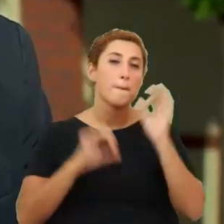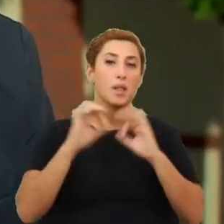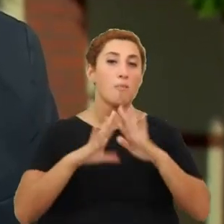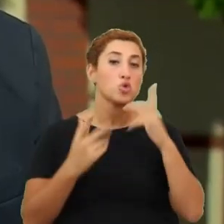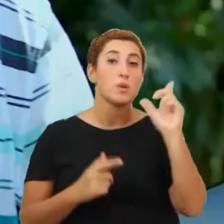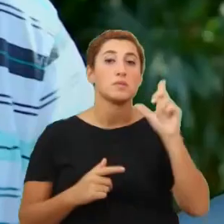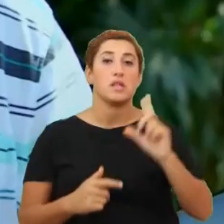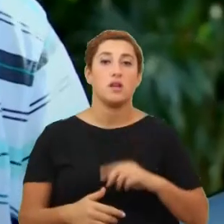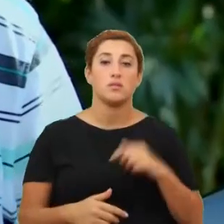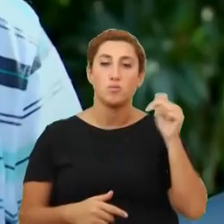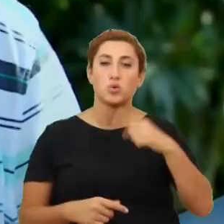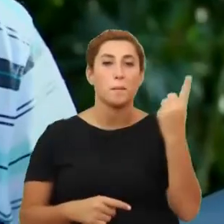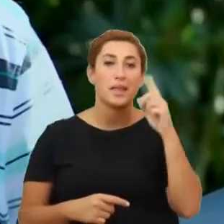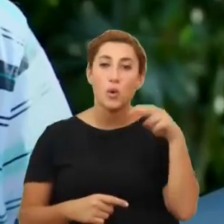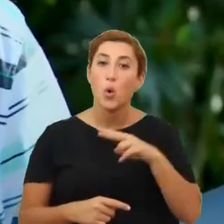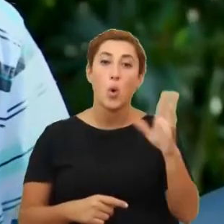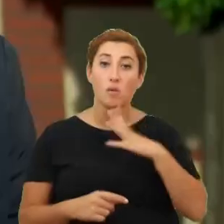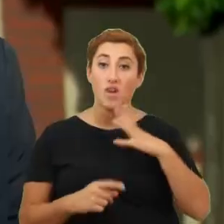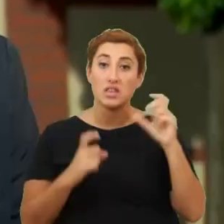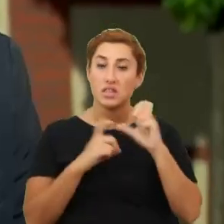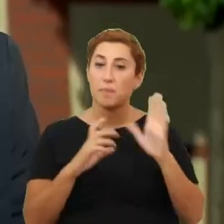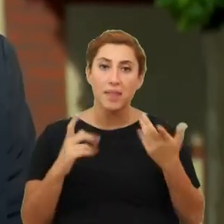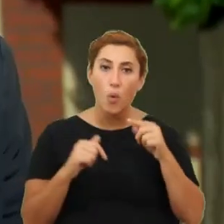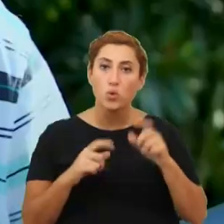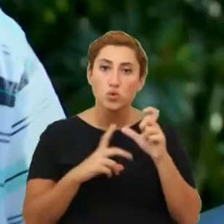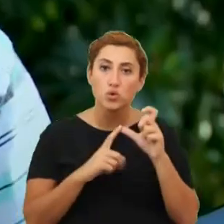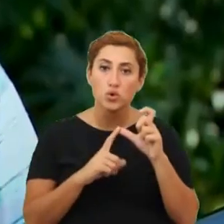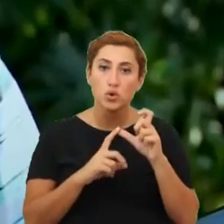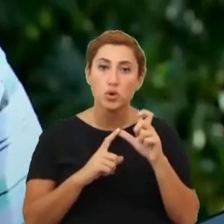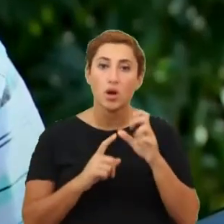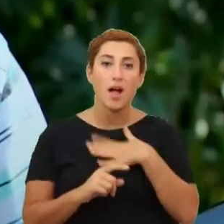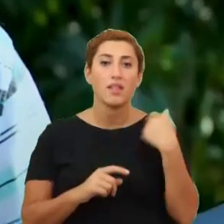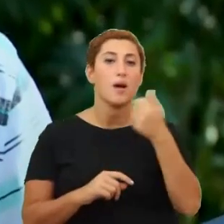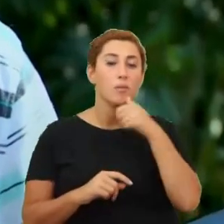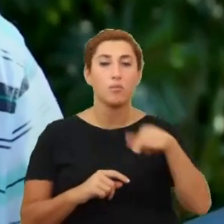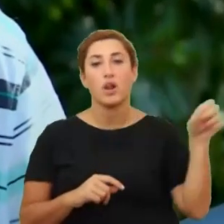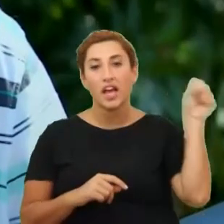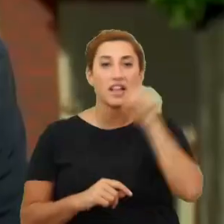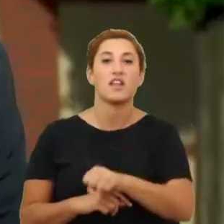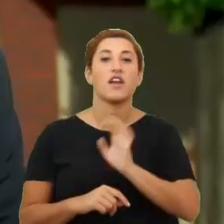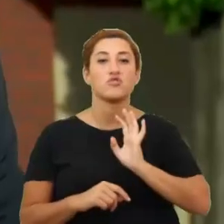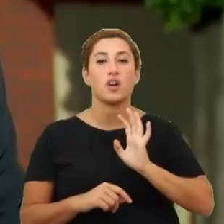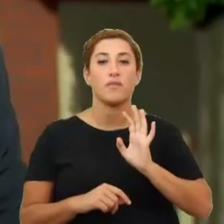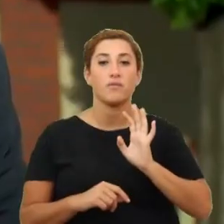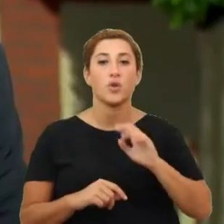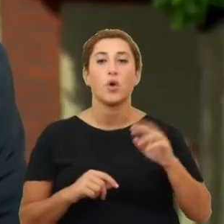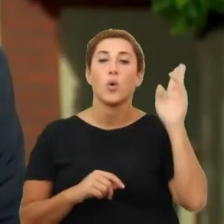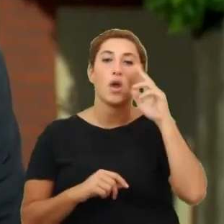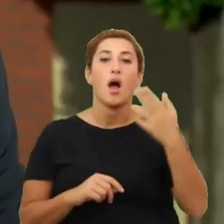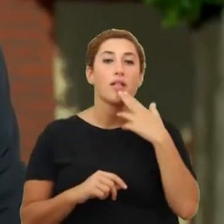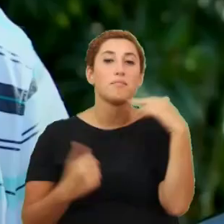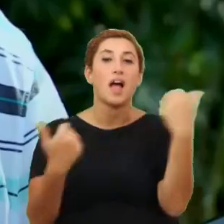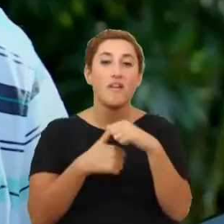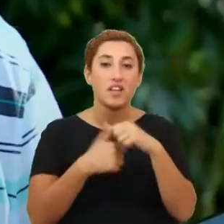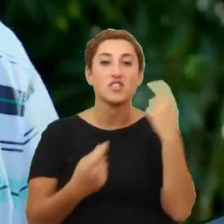planlarını bozmamız lazım. Bunun bir tek yolu var Zarp. Neymiş o Şükrü? Ananla babanı buraya getireceğim. Rüyam Hanım'la